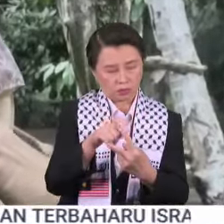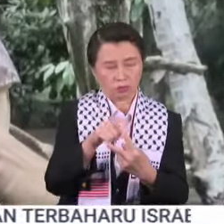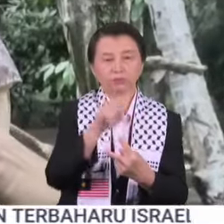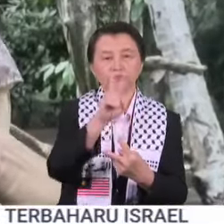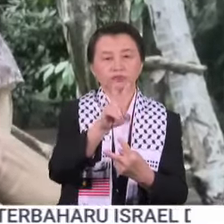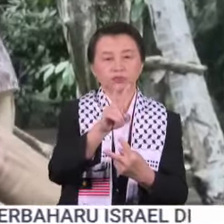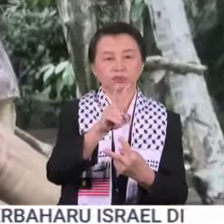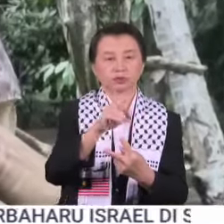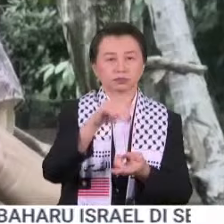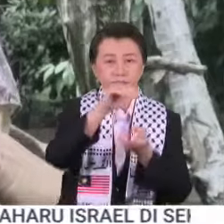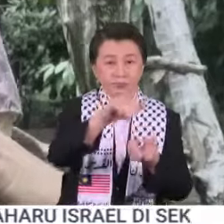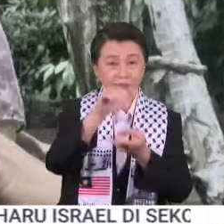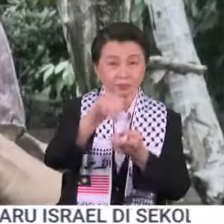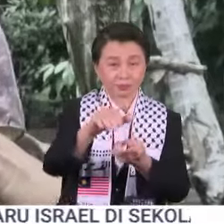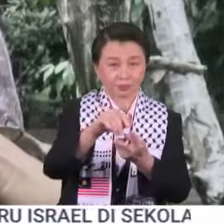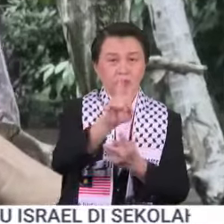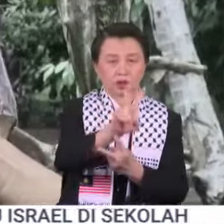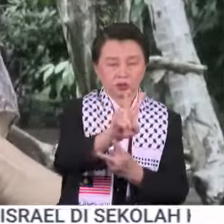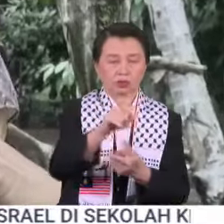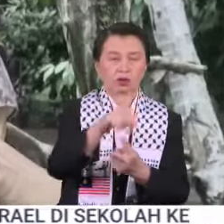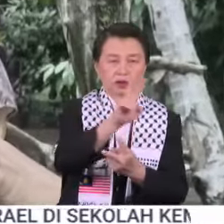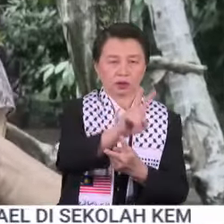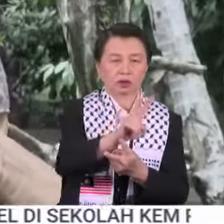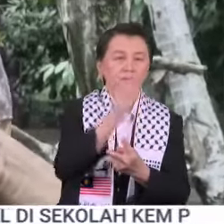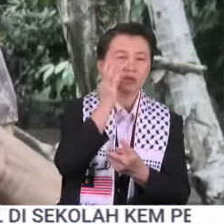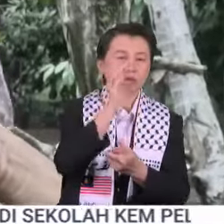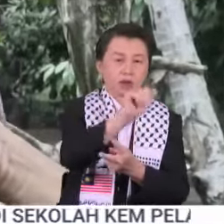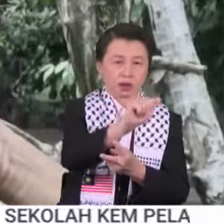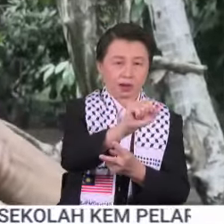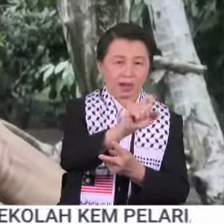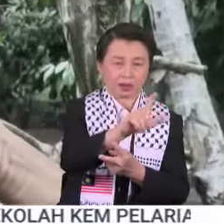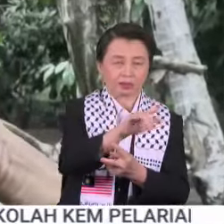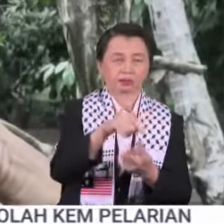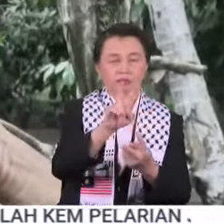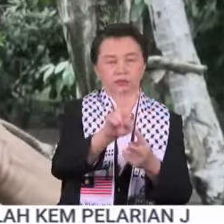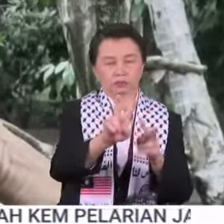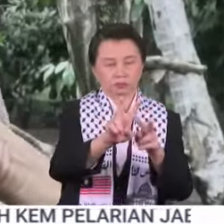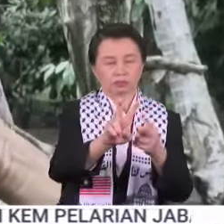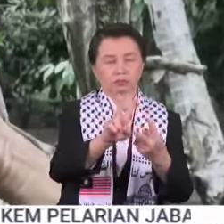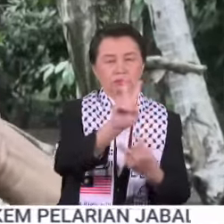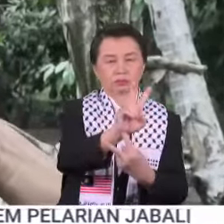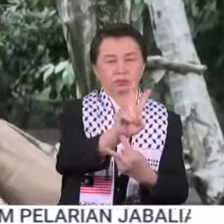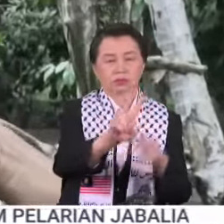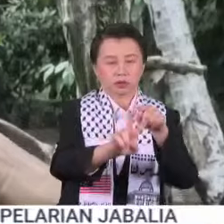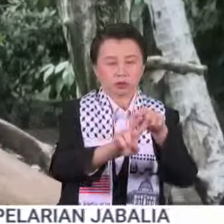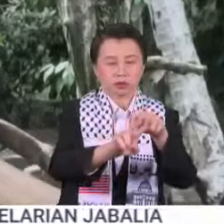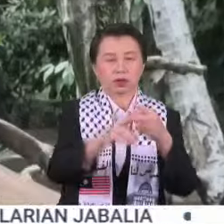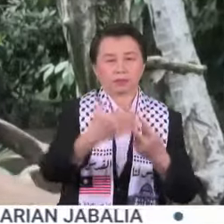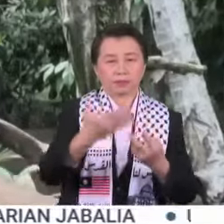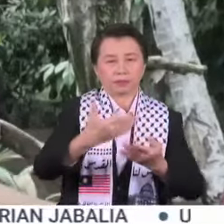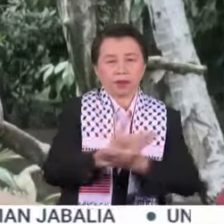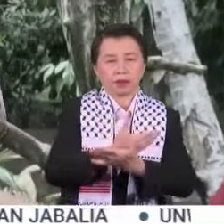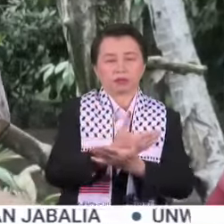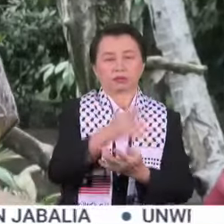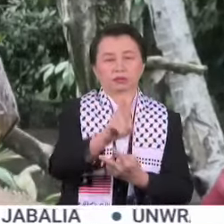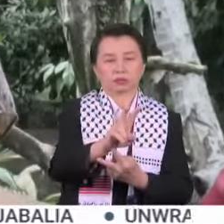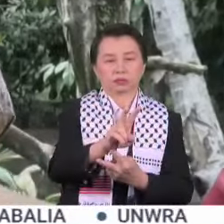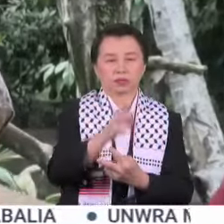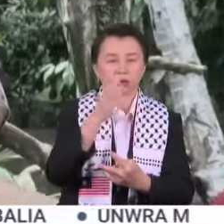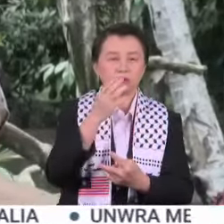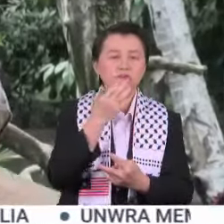dua packaging. Okey, satu packaging madu kelulut asli dan satu lagi kita buat produk yang baru iaitu